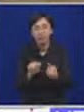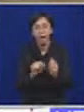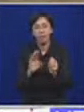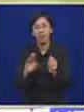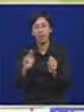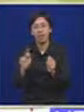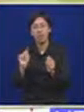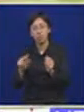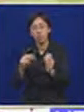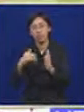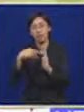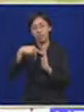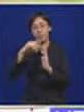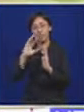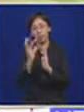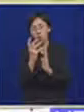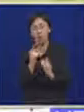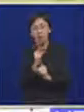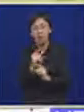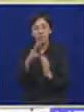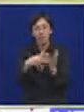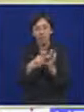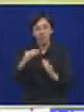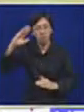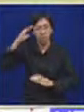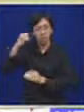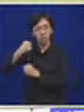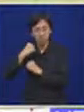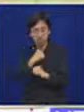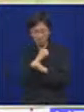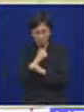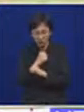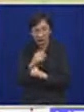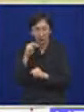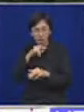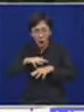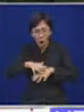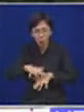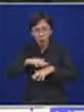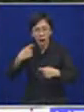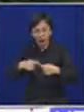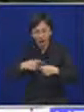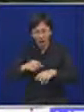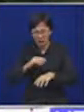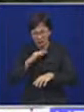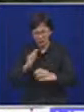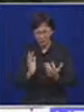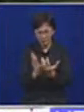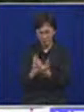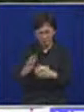หวัดพิษณุโลกตามนโยบายของกองทัพบกป้องกันการกีดขวางการระบายน้ำรับมือกับ